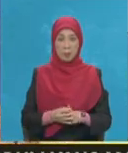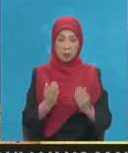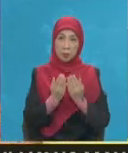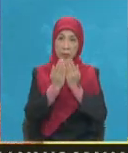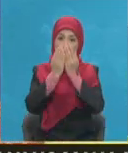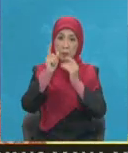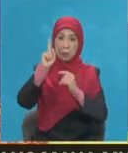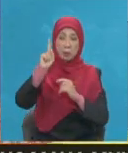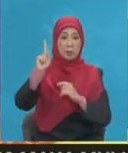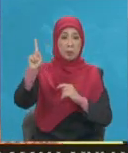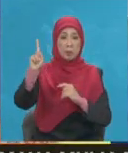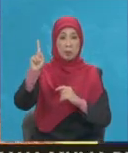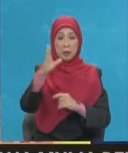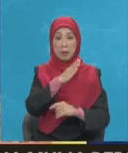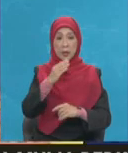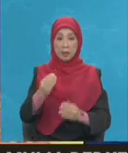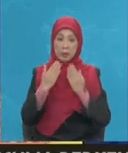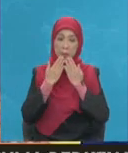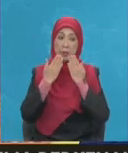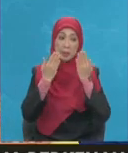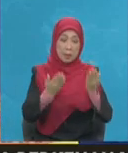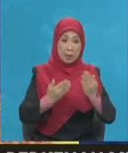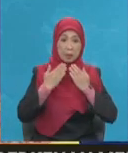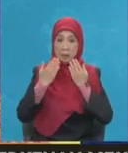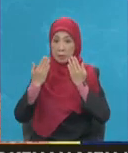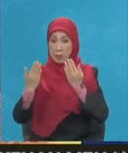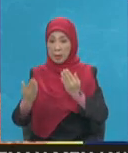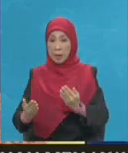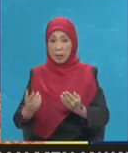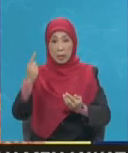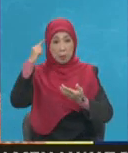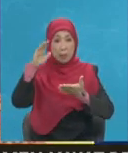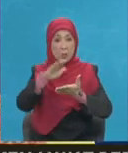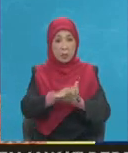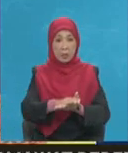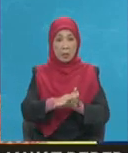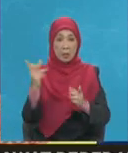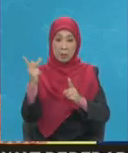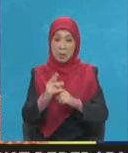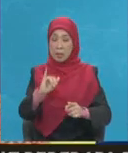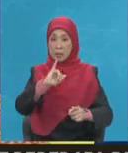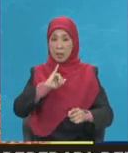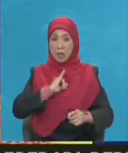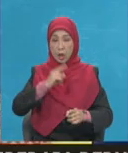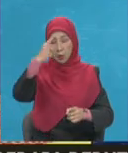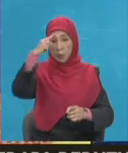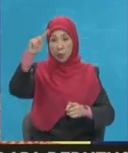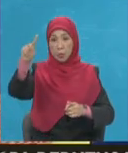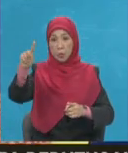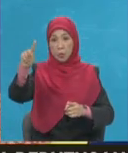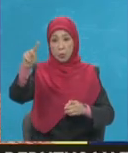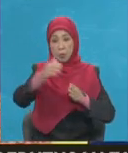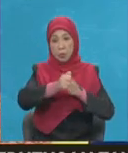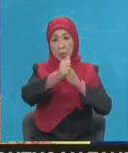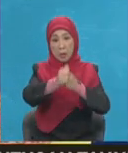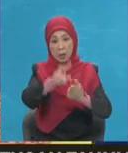Bersyukur kepada Allah Subhanahu Wa Taala dan juga berterima kasih atas kepercayaan kepada diri saya untuk